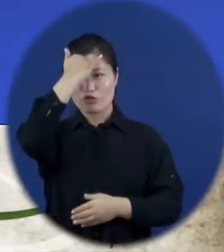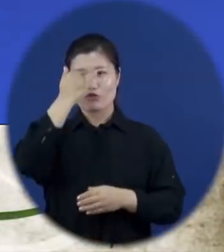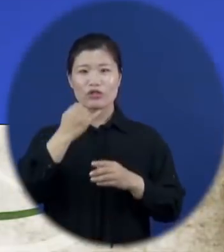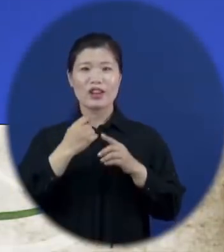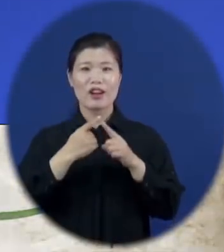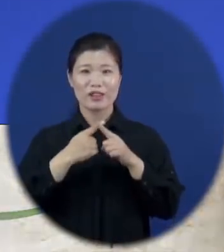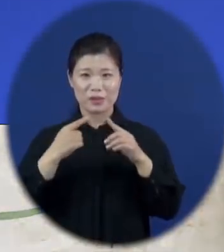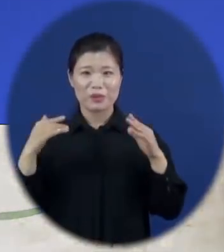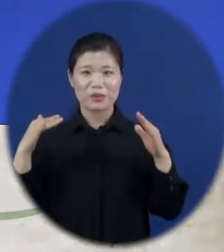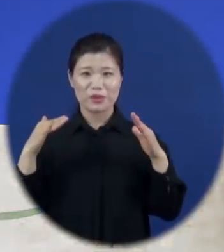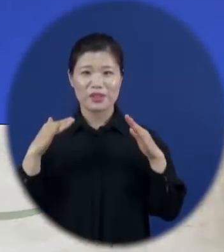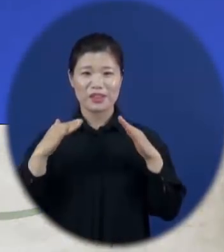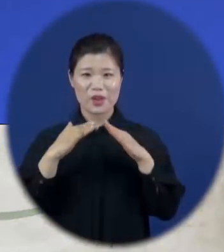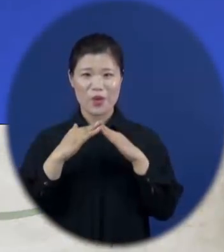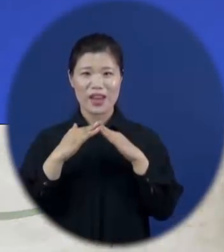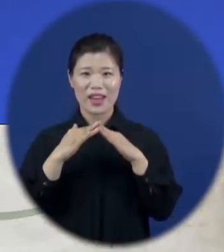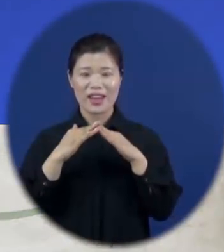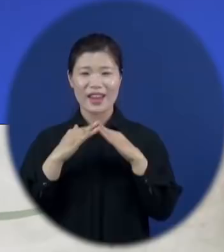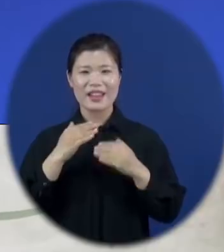충현교회,